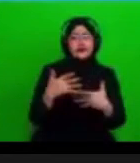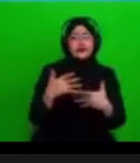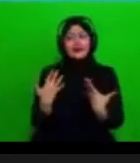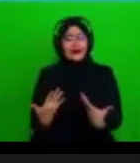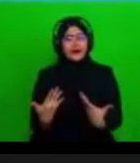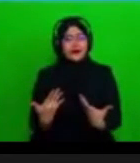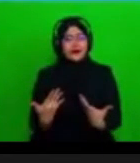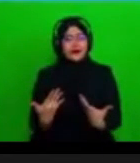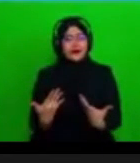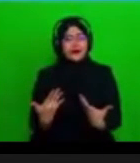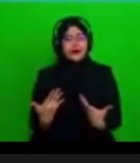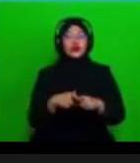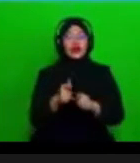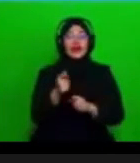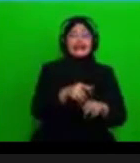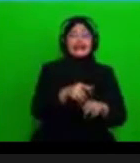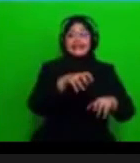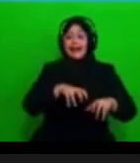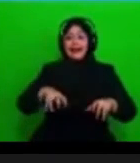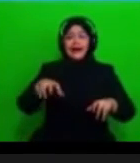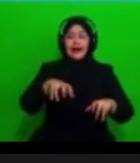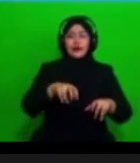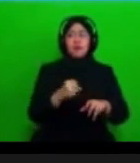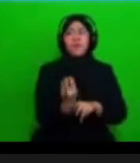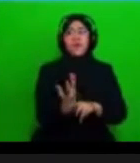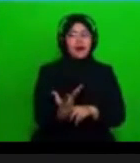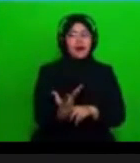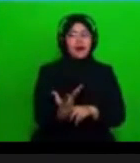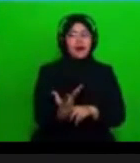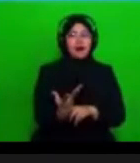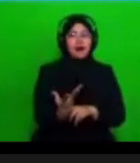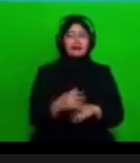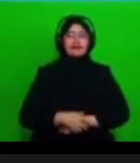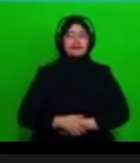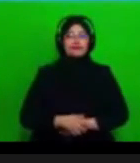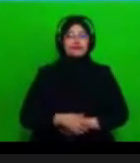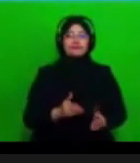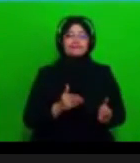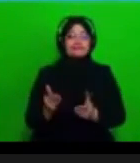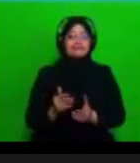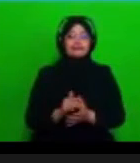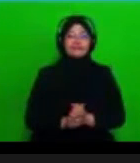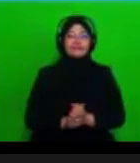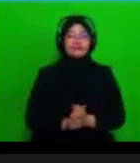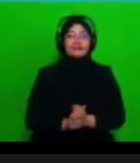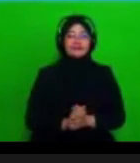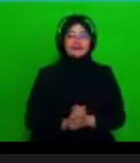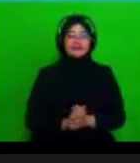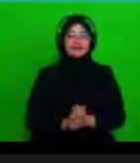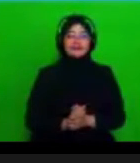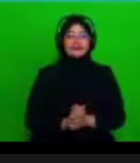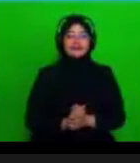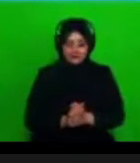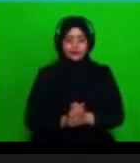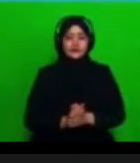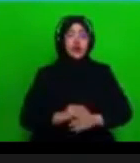Prodinya dan disesuaikan dengan indeks harga daerah, mirip dengan tadi itu bos. Slide berikutnya yang ke-10, perluasan